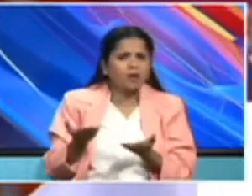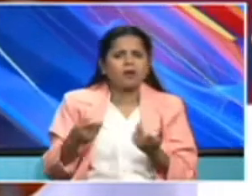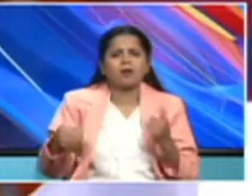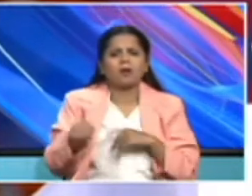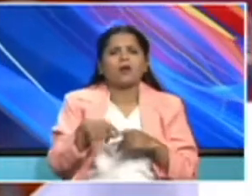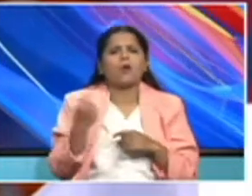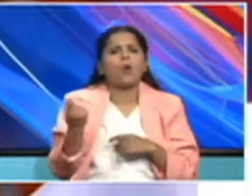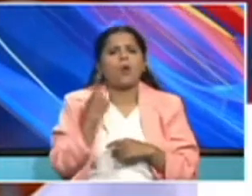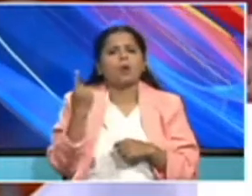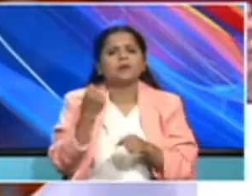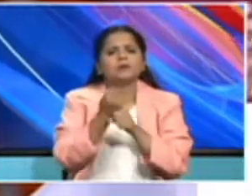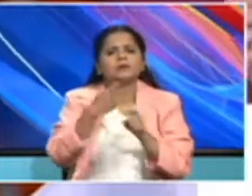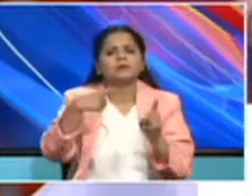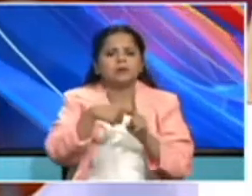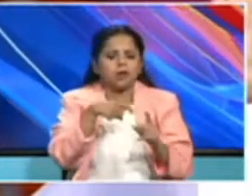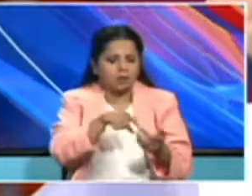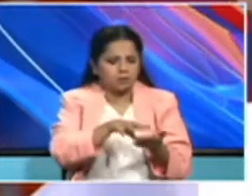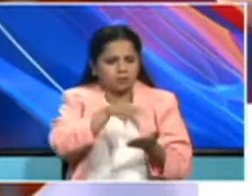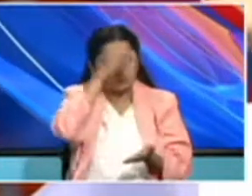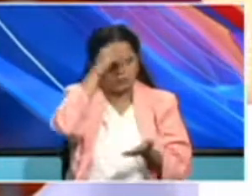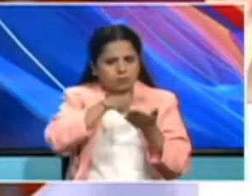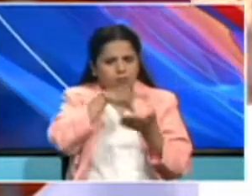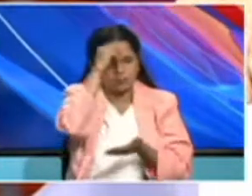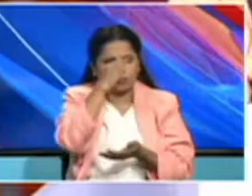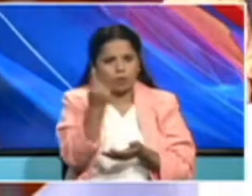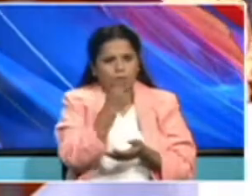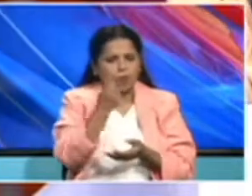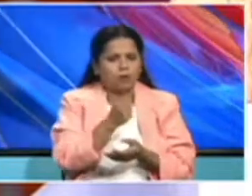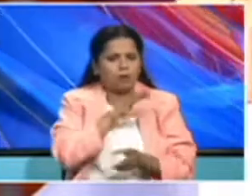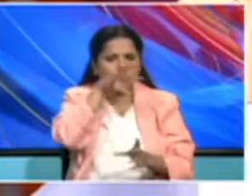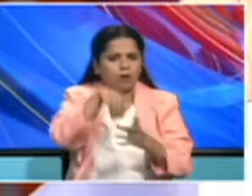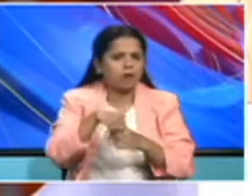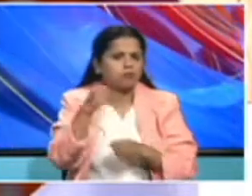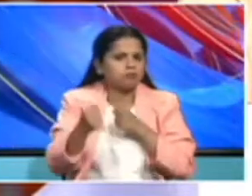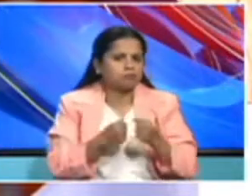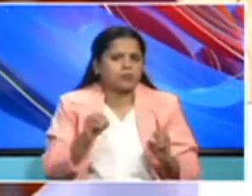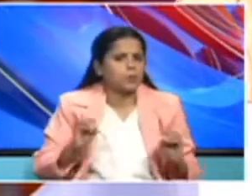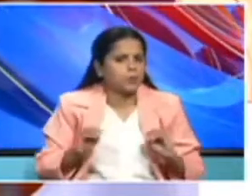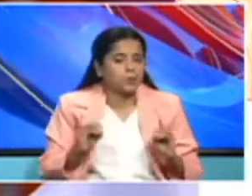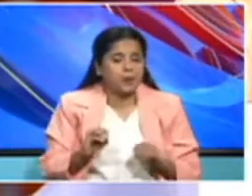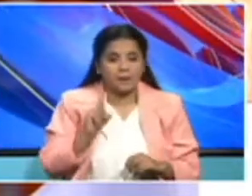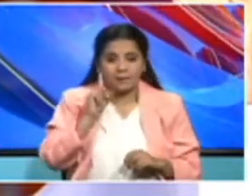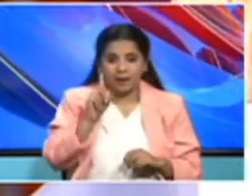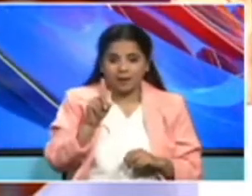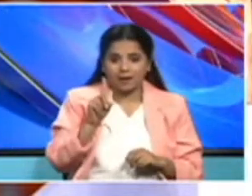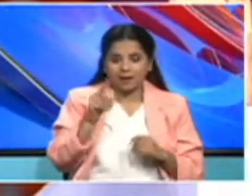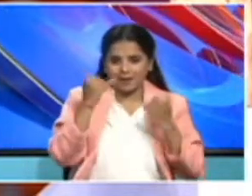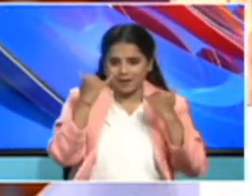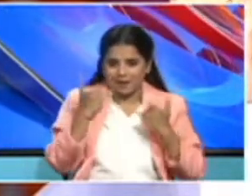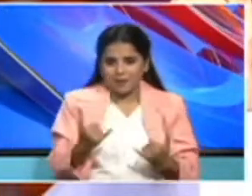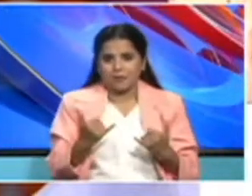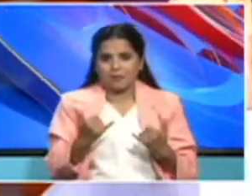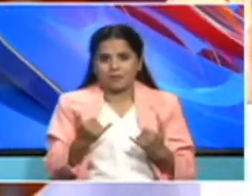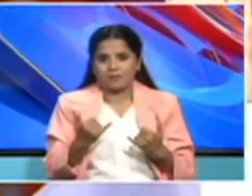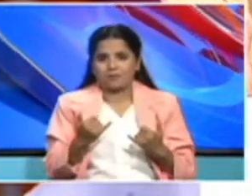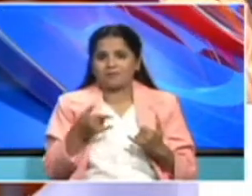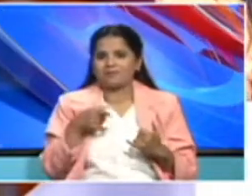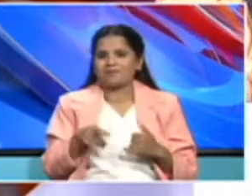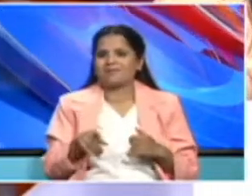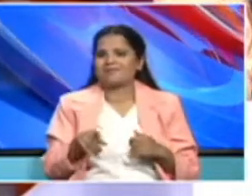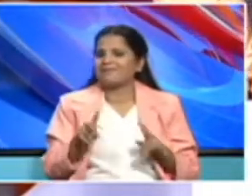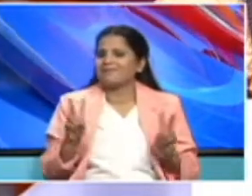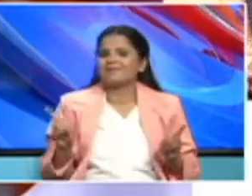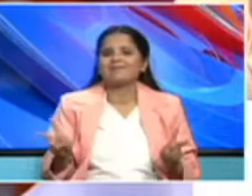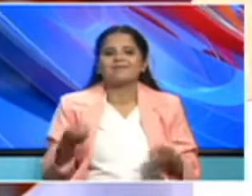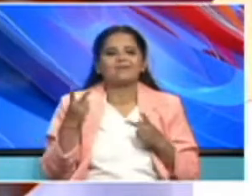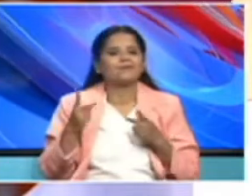जनरल नॉलेज के विषय के तौर पर ही समेट दिए गए थे। लेकिन अब मिजाज बदला